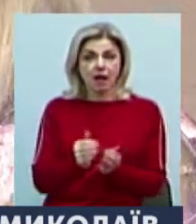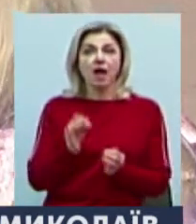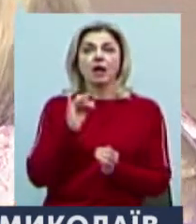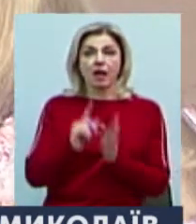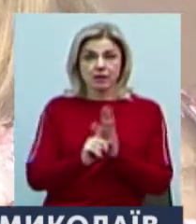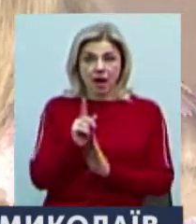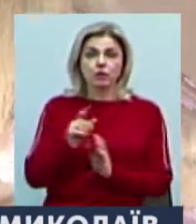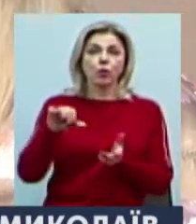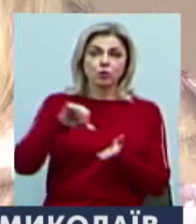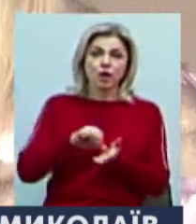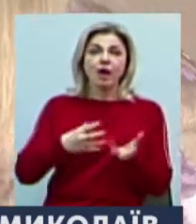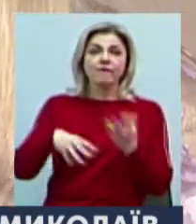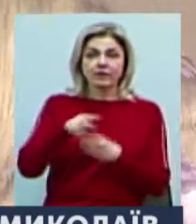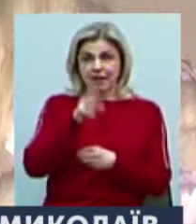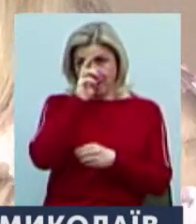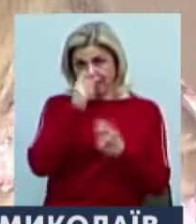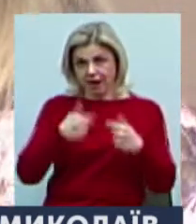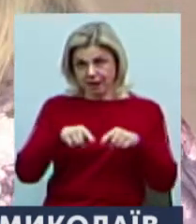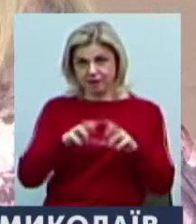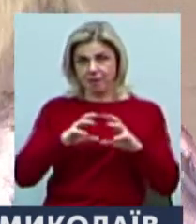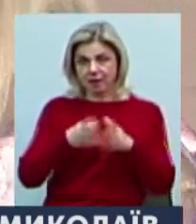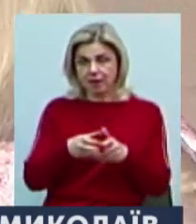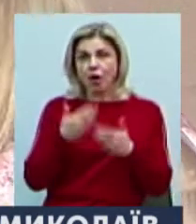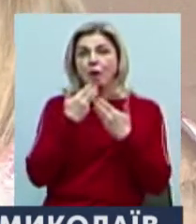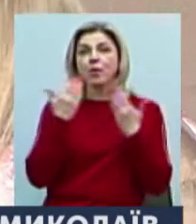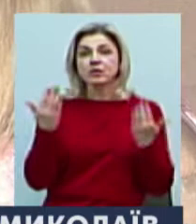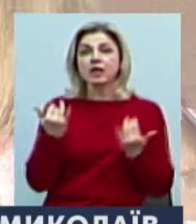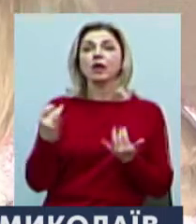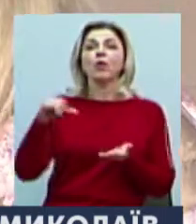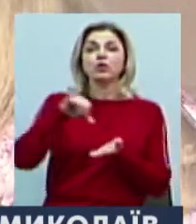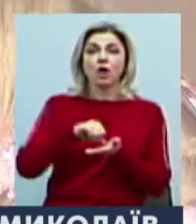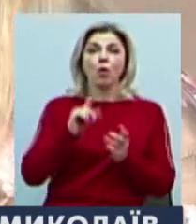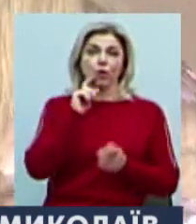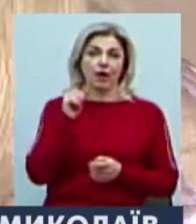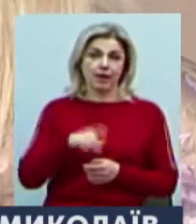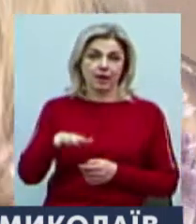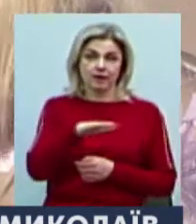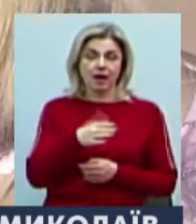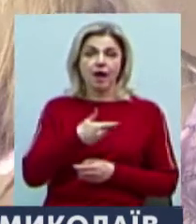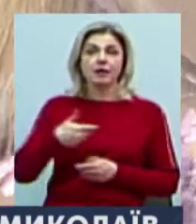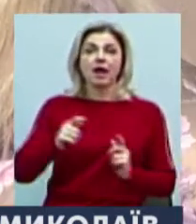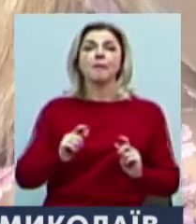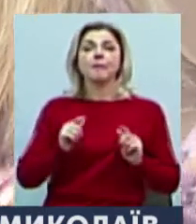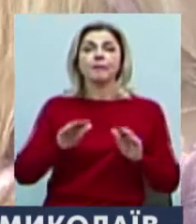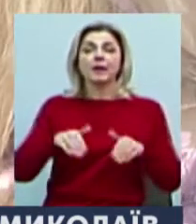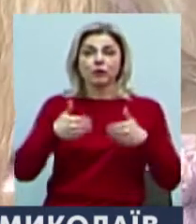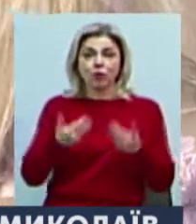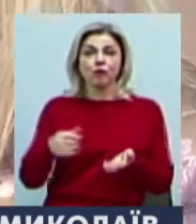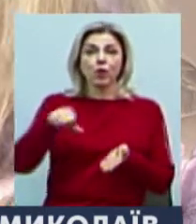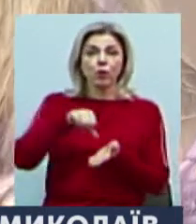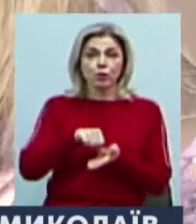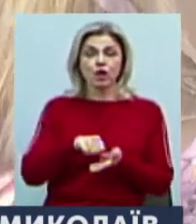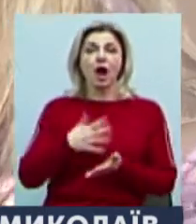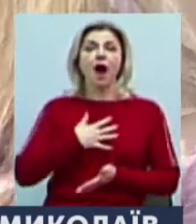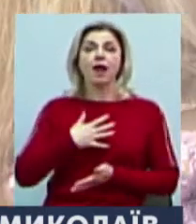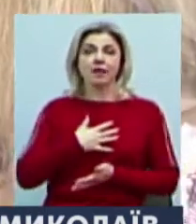світу. Останні 2 роки долучилася і Україна. Нам запропонували взяти участь в цьому заході